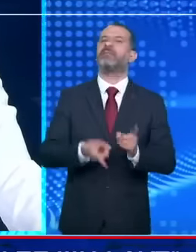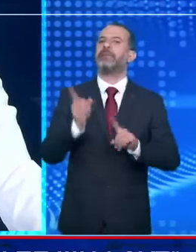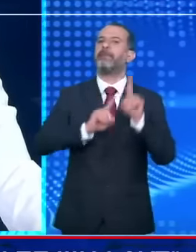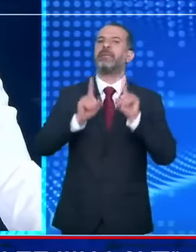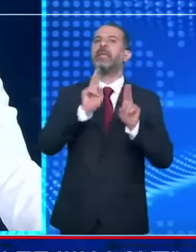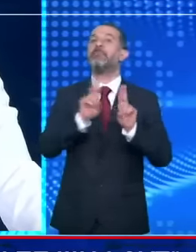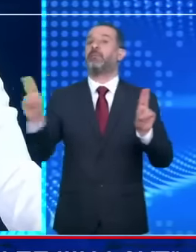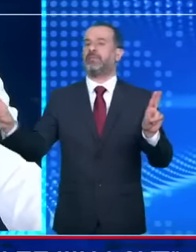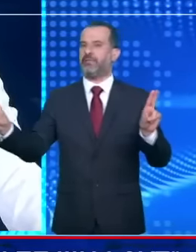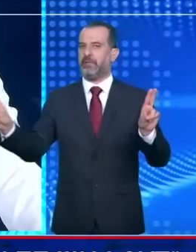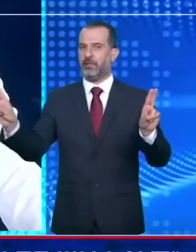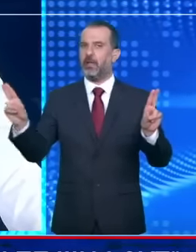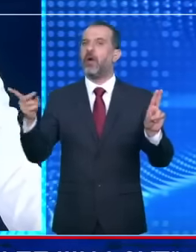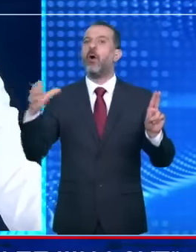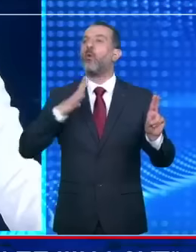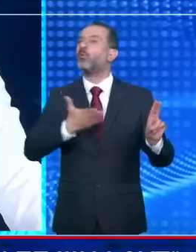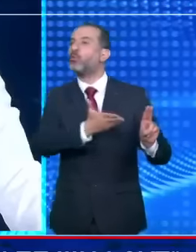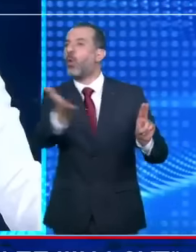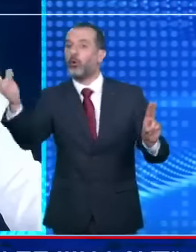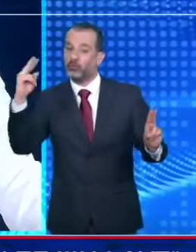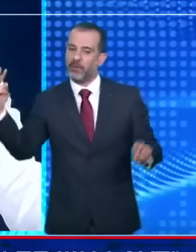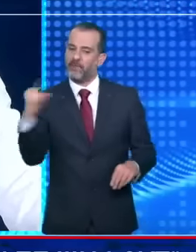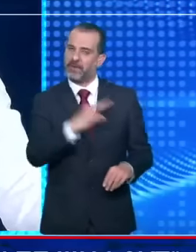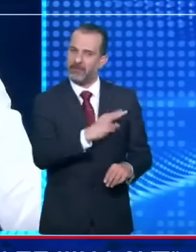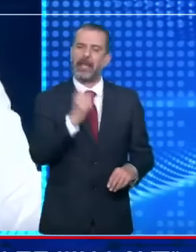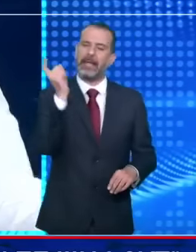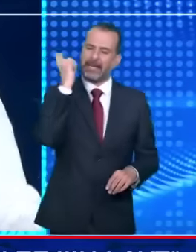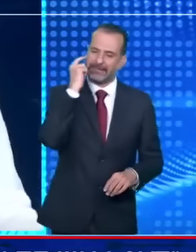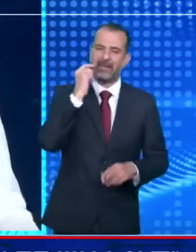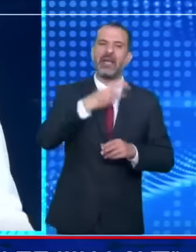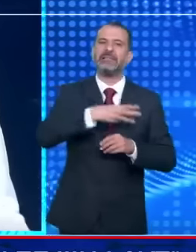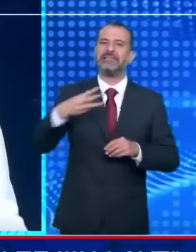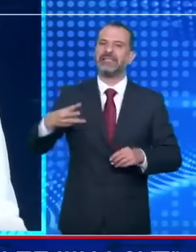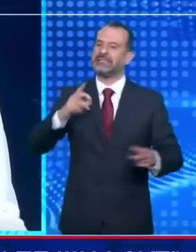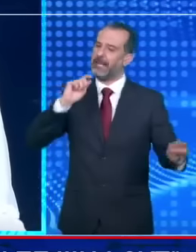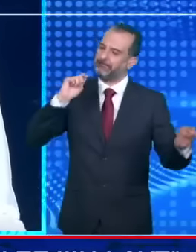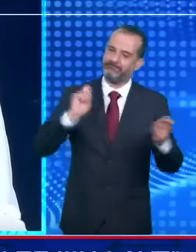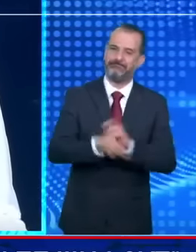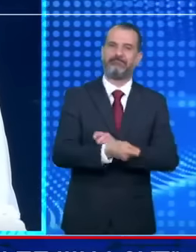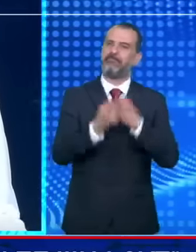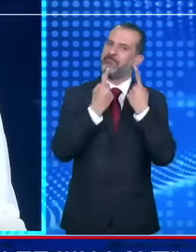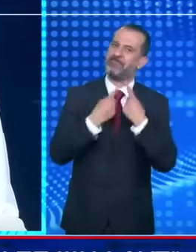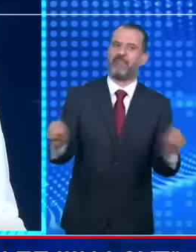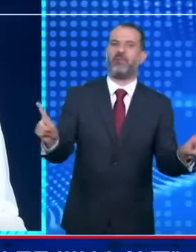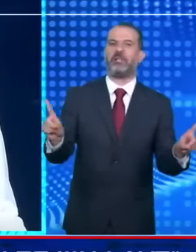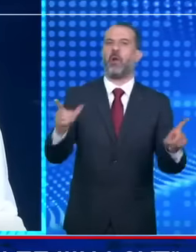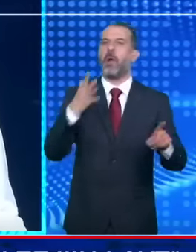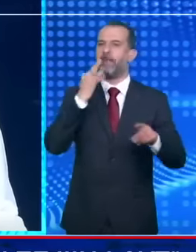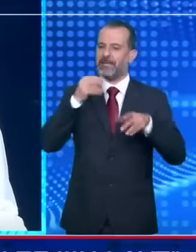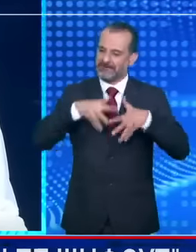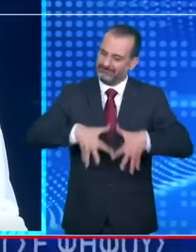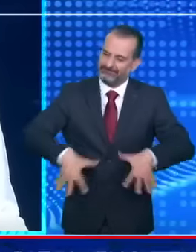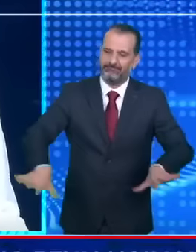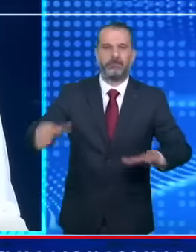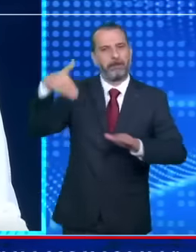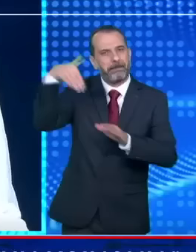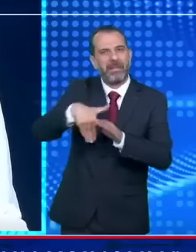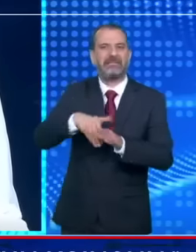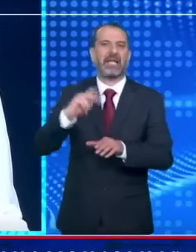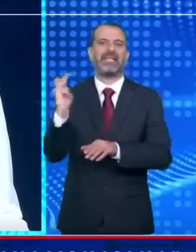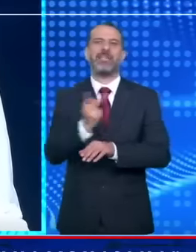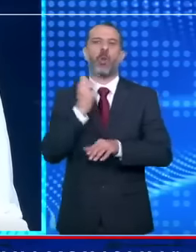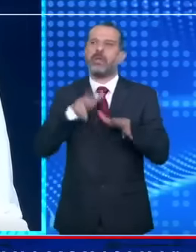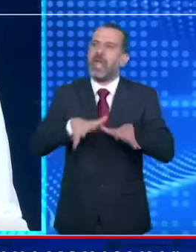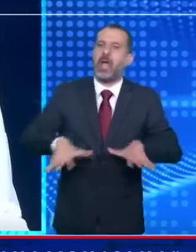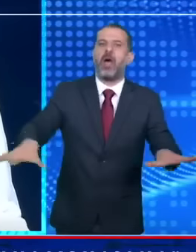κίνημα το οποίο είναι διαφορετικό από τα άλλα. Είναι ένα κίνημα βαθιά ριζωμένο στην κοινωνία και το οποίο